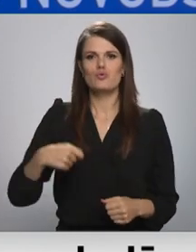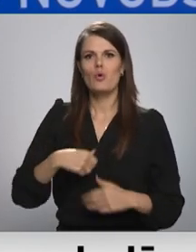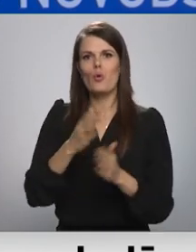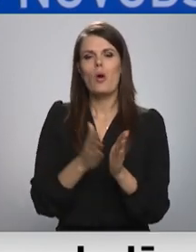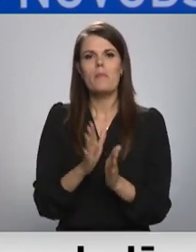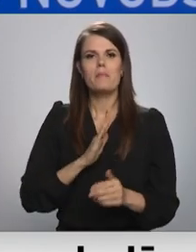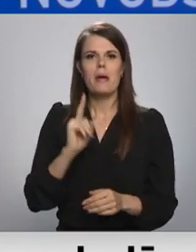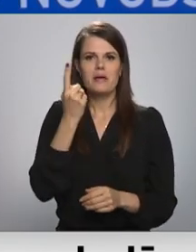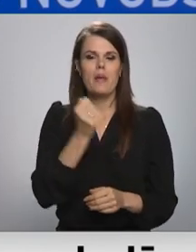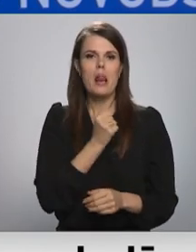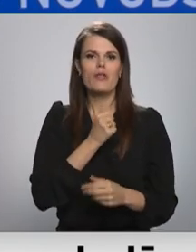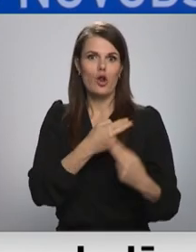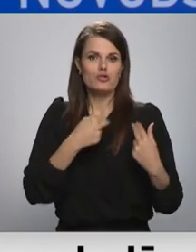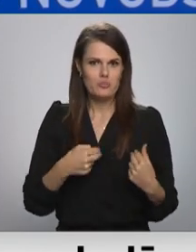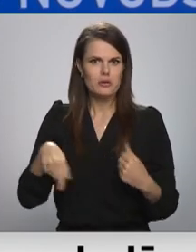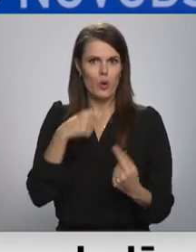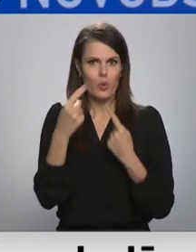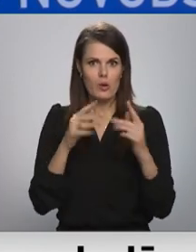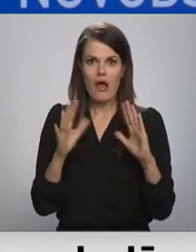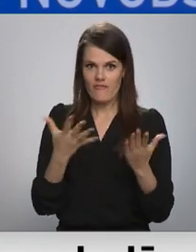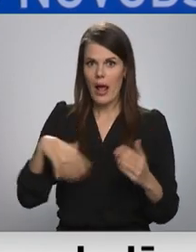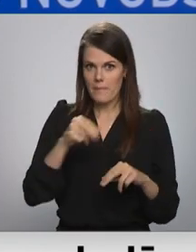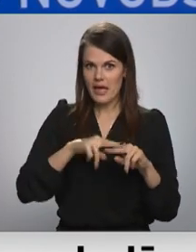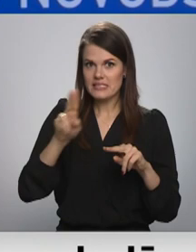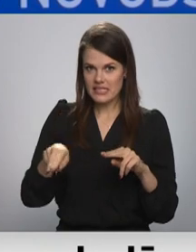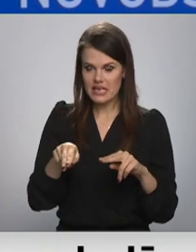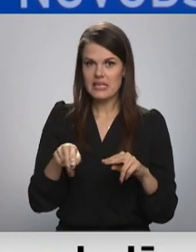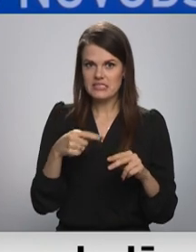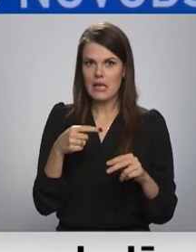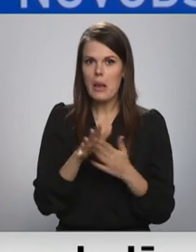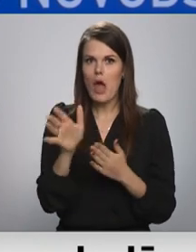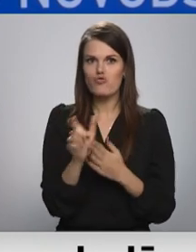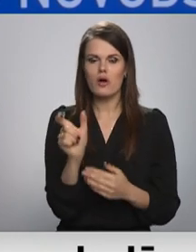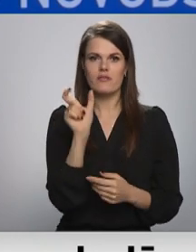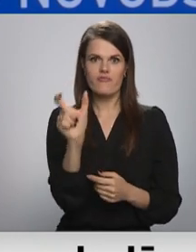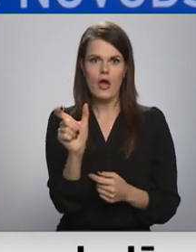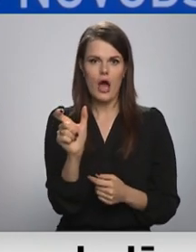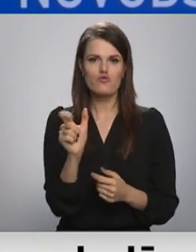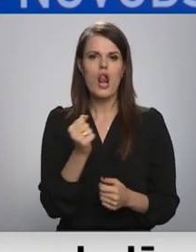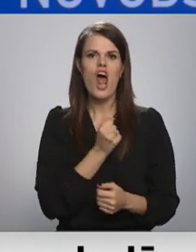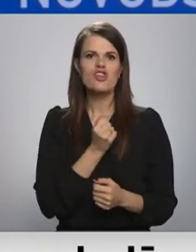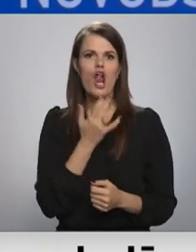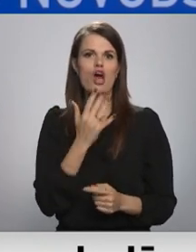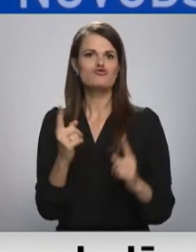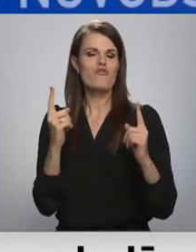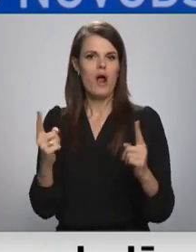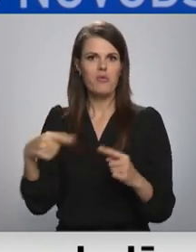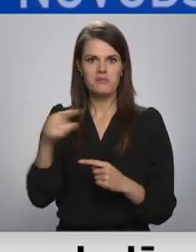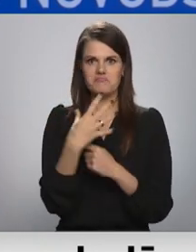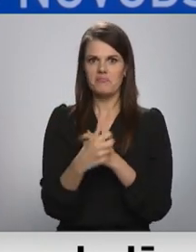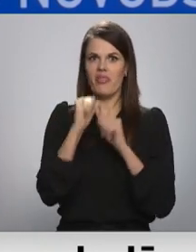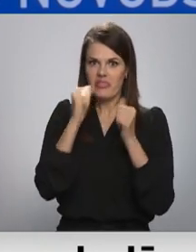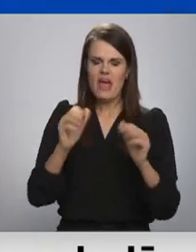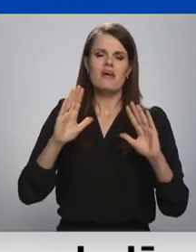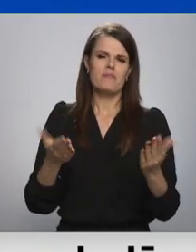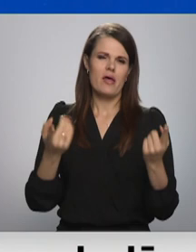latgaliešu bīdrības, un tad pacieli jautājumu, vai mēs drēkstam lītot iedzīni latgaliešu valūdā, ka tas ir politiski bēstami, ka to navāk, bet tie laiki